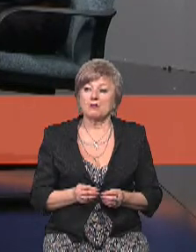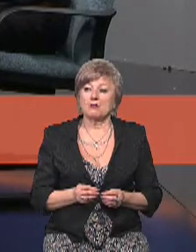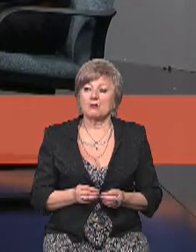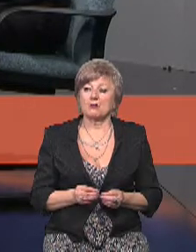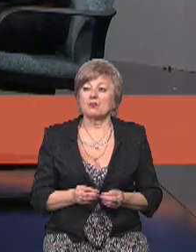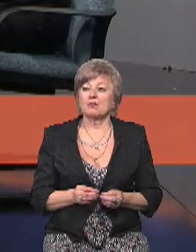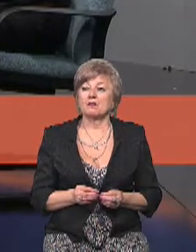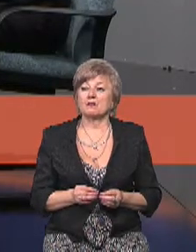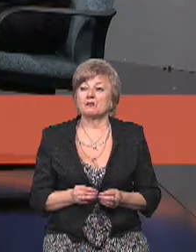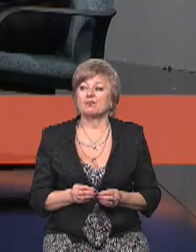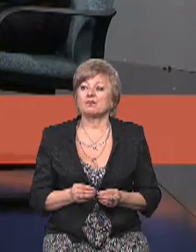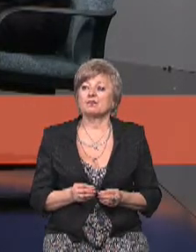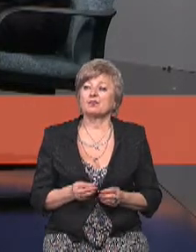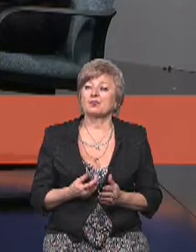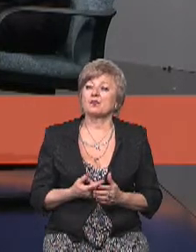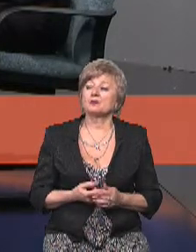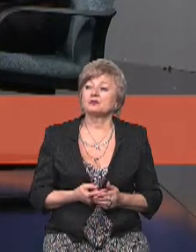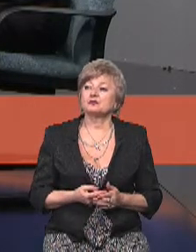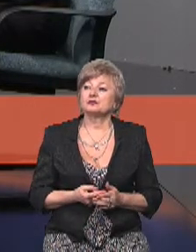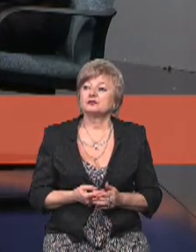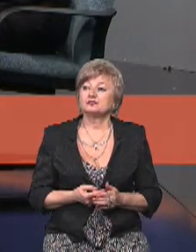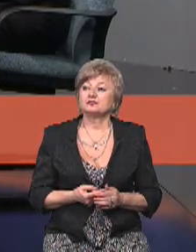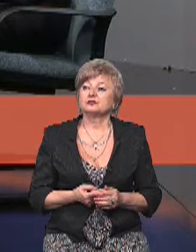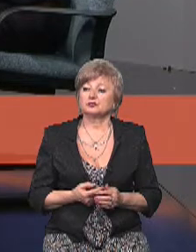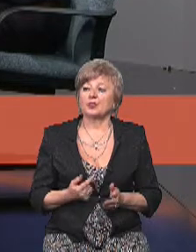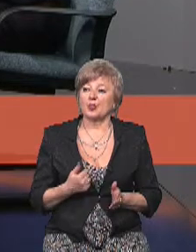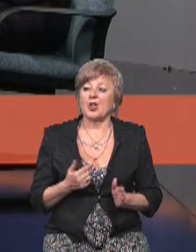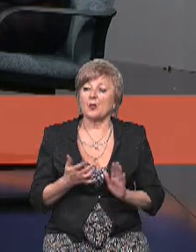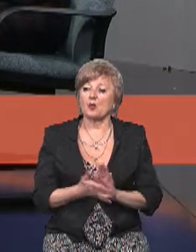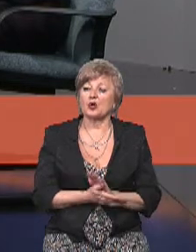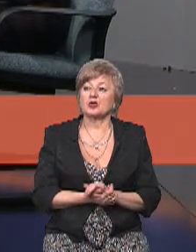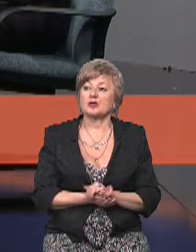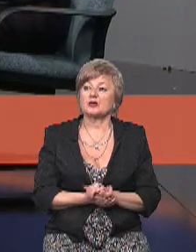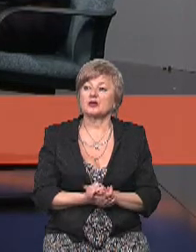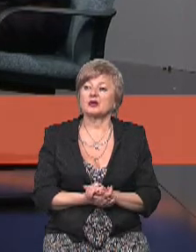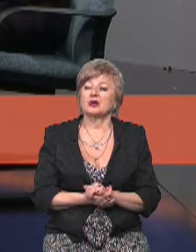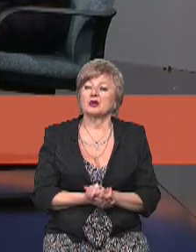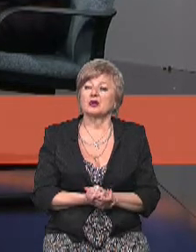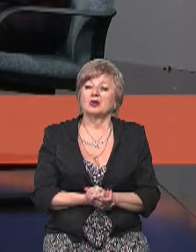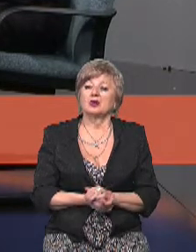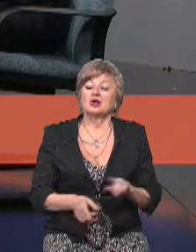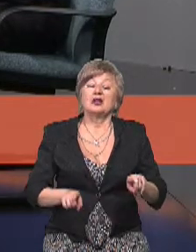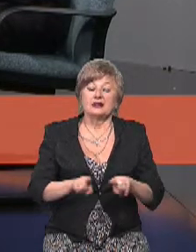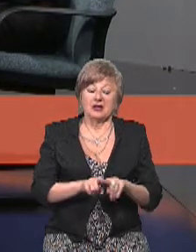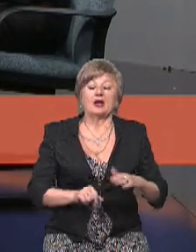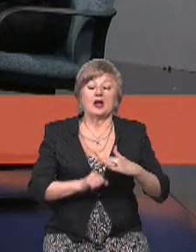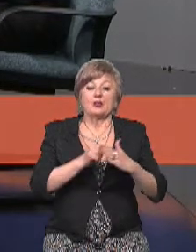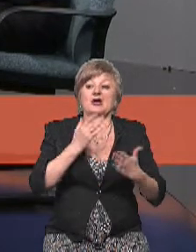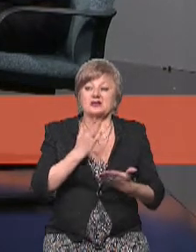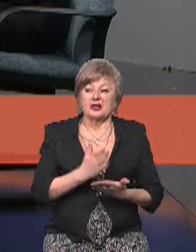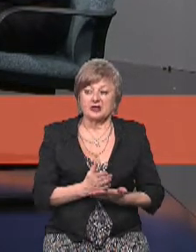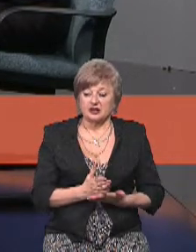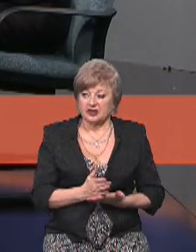фактично рух автомобілів не за реєстрації? Так, я зрозумів ваше запитання. Така база є,